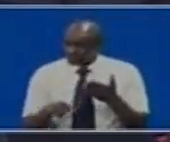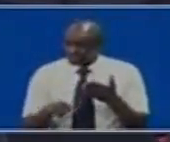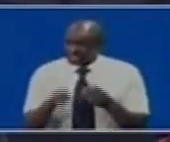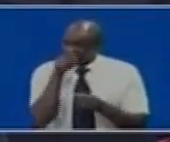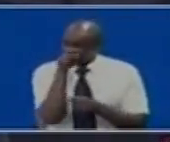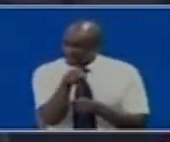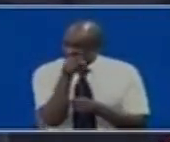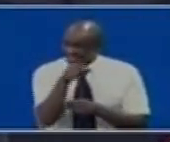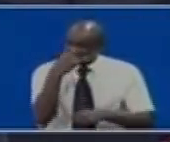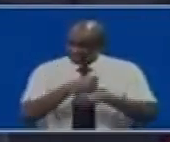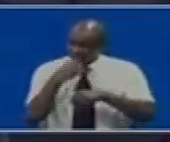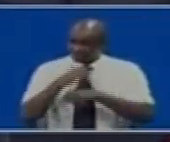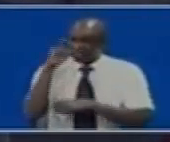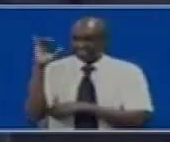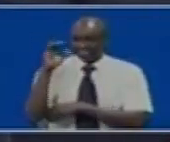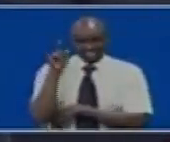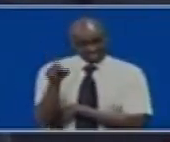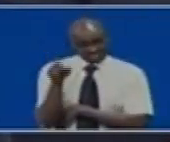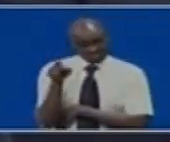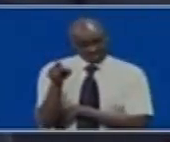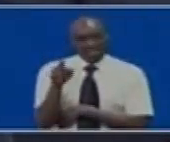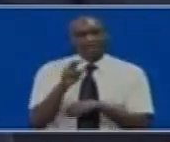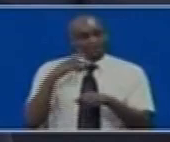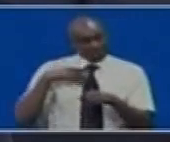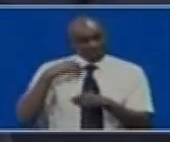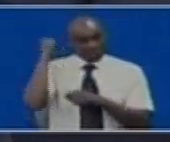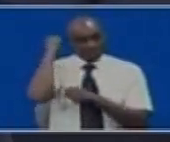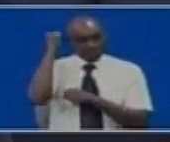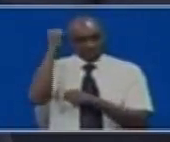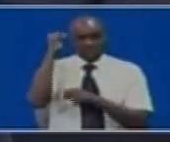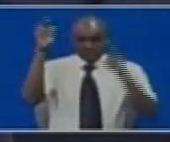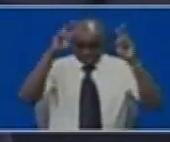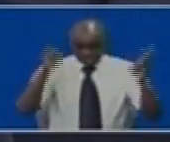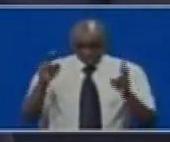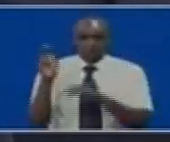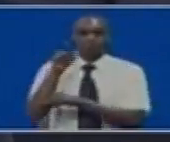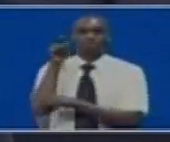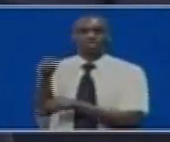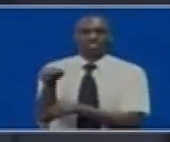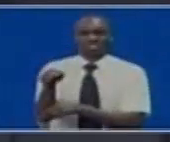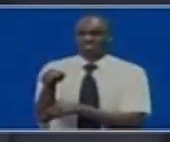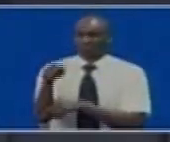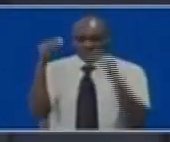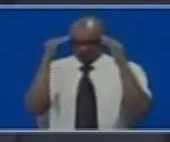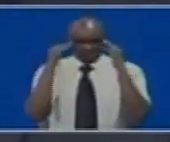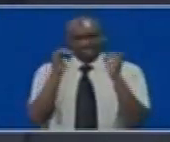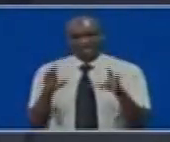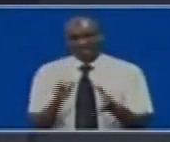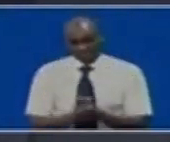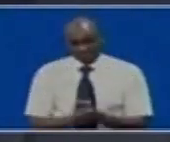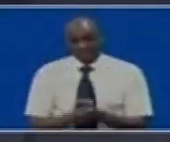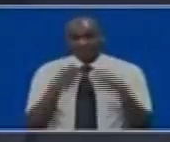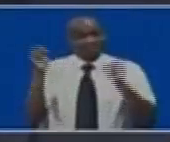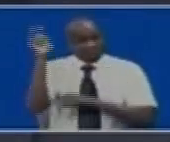that this institution has become a tool of global power politics and not the justice. Rais Uhuru